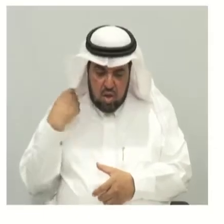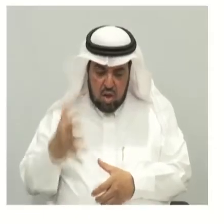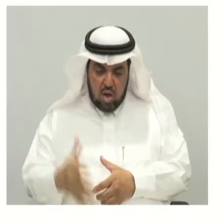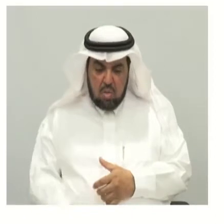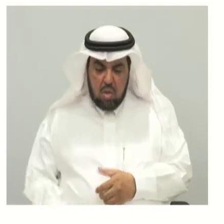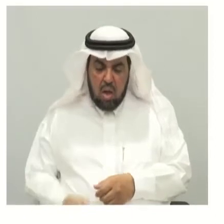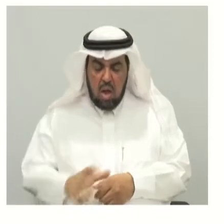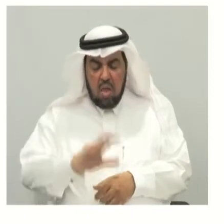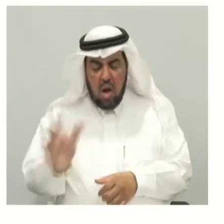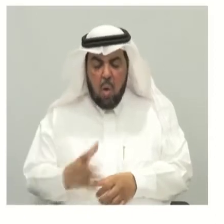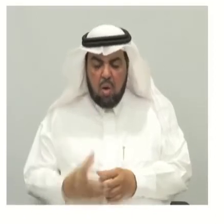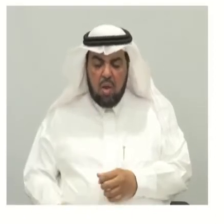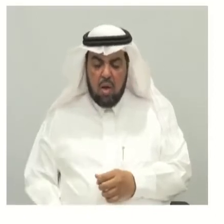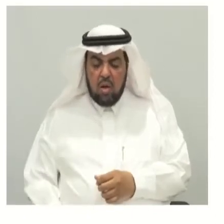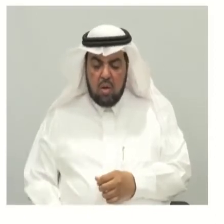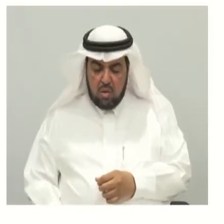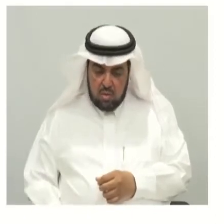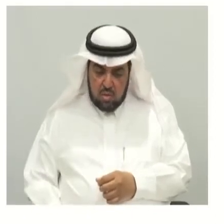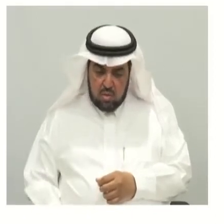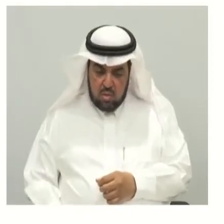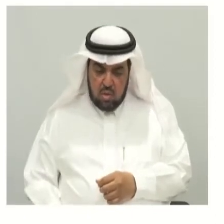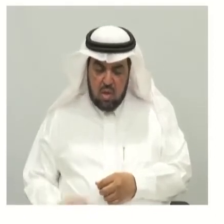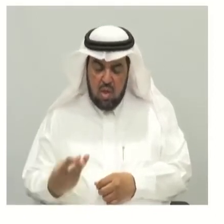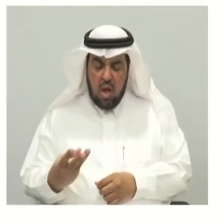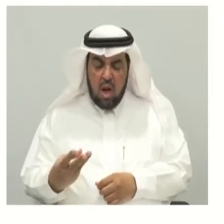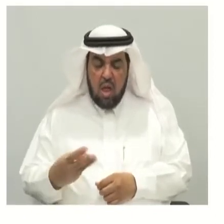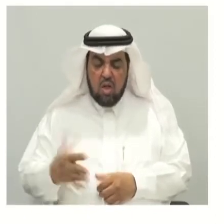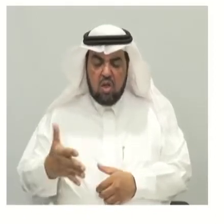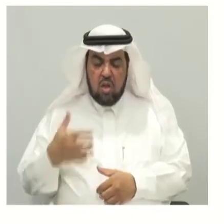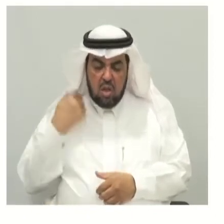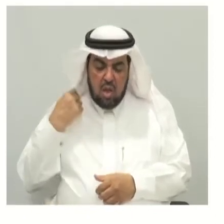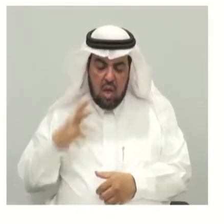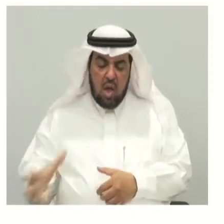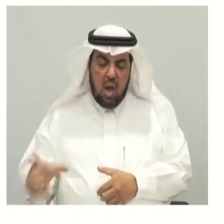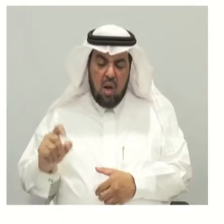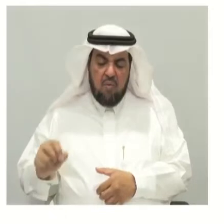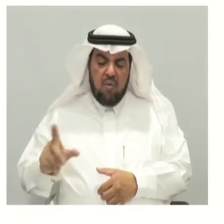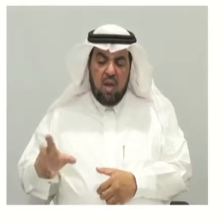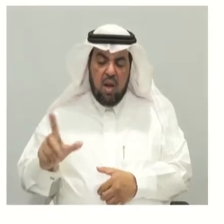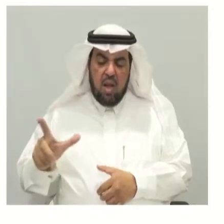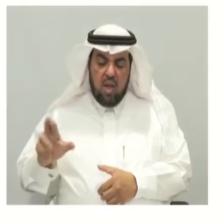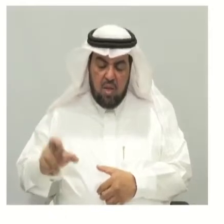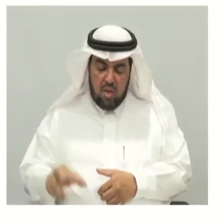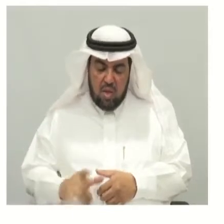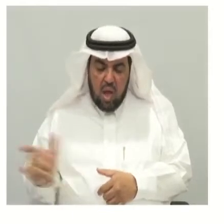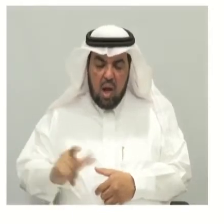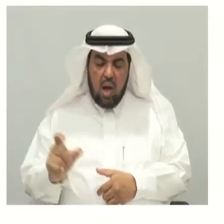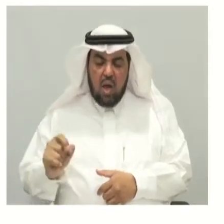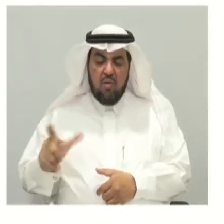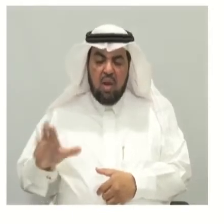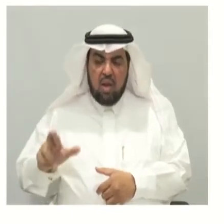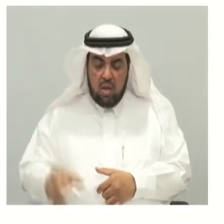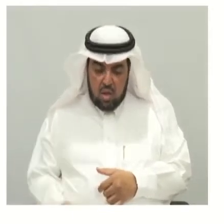أغلب هذه المفردات، حناخذ ثلاث مفردات جديدة، الفلز، اللافلز،